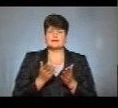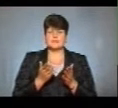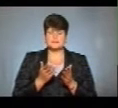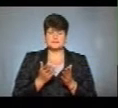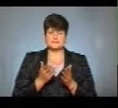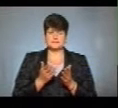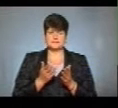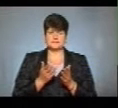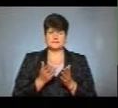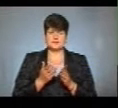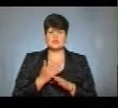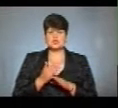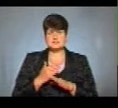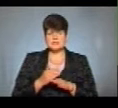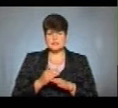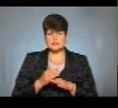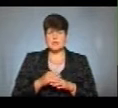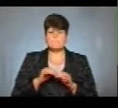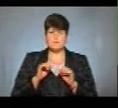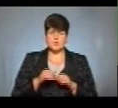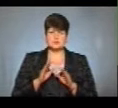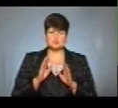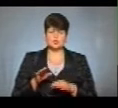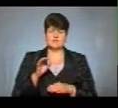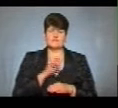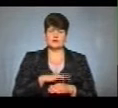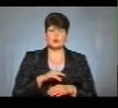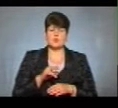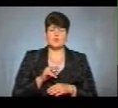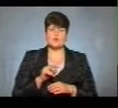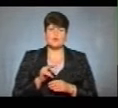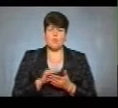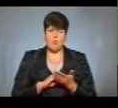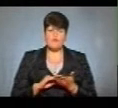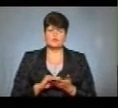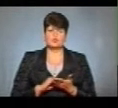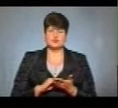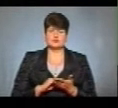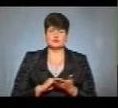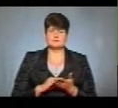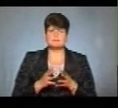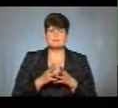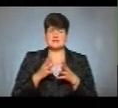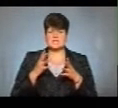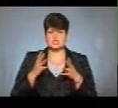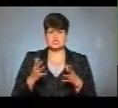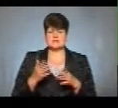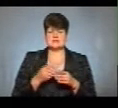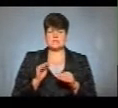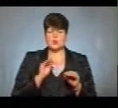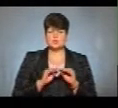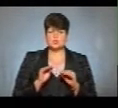які частини можна буде використати повторно, але переважна більшість